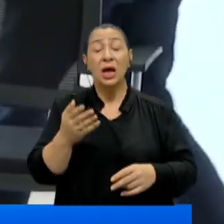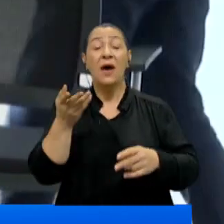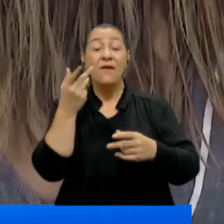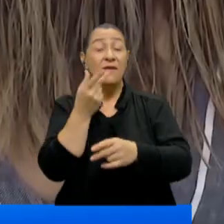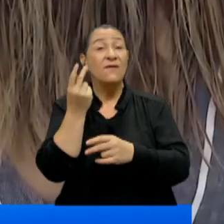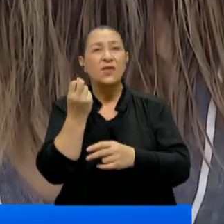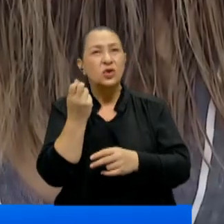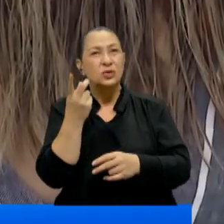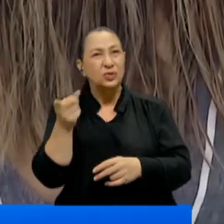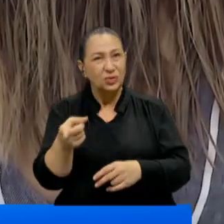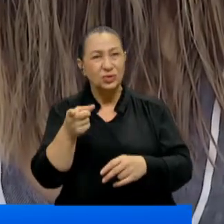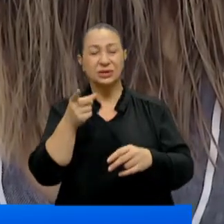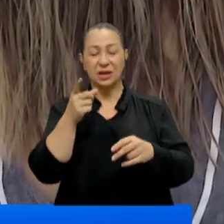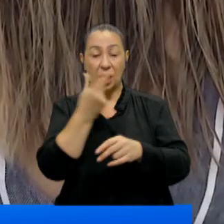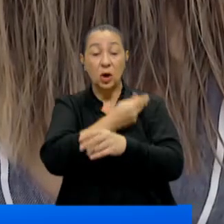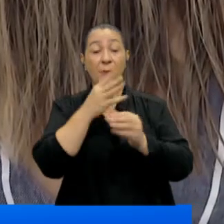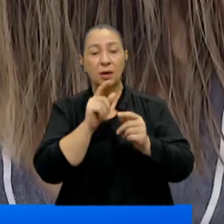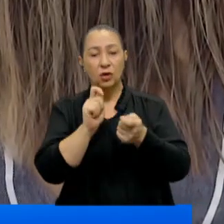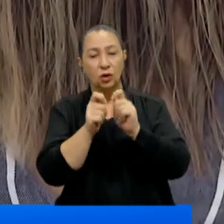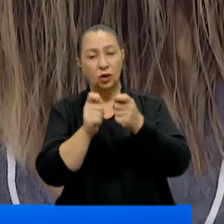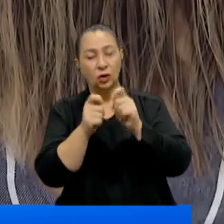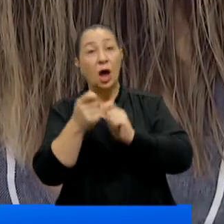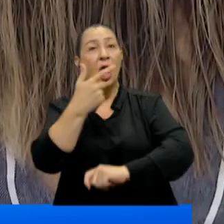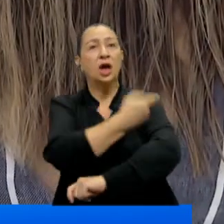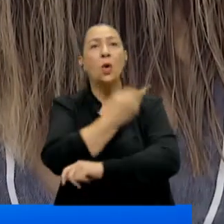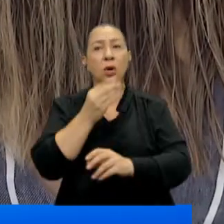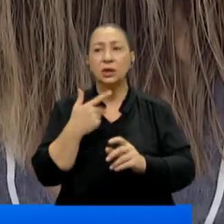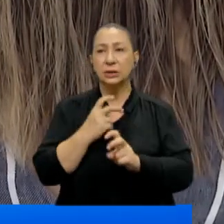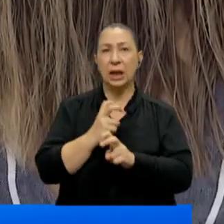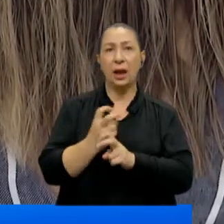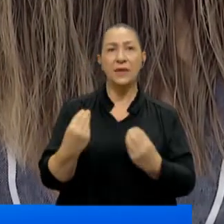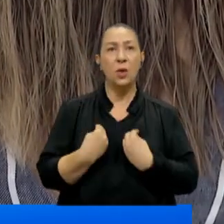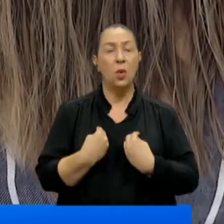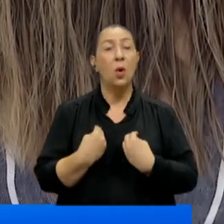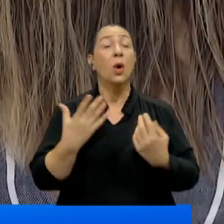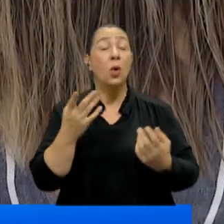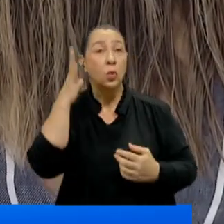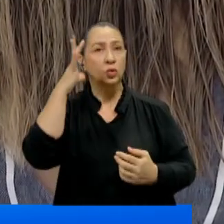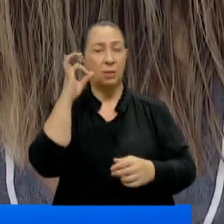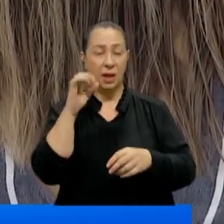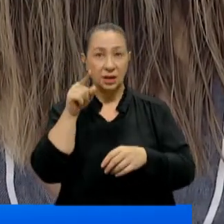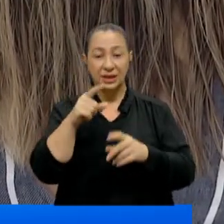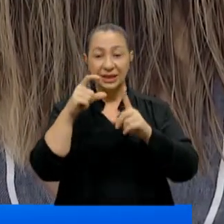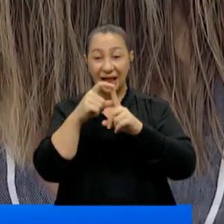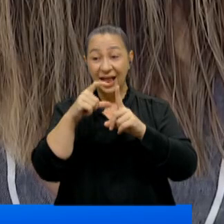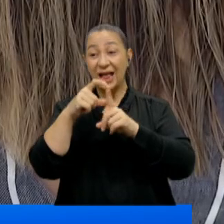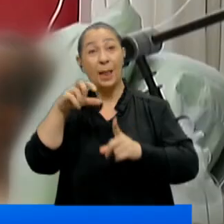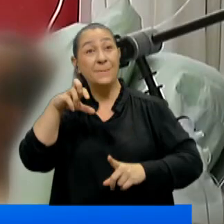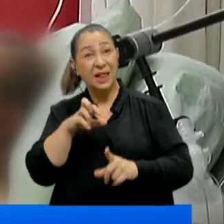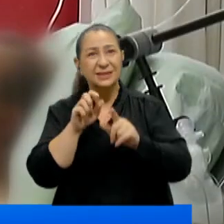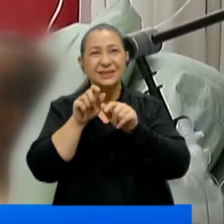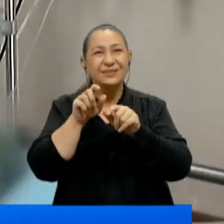aşı olmayanlar yüzünden mutasyona uğradıkça aşısını olanlar da risk altında kalıyor. Uzmanlar Delta ve Delta Plus